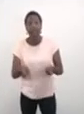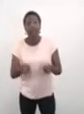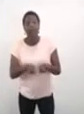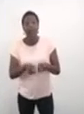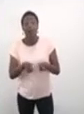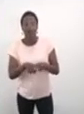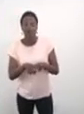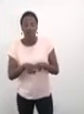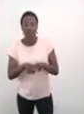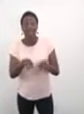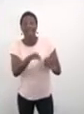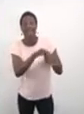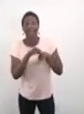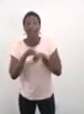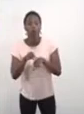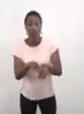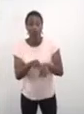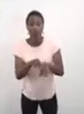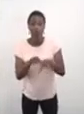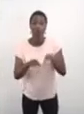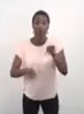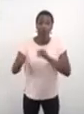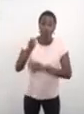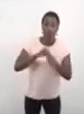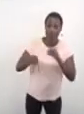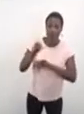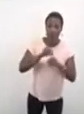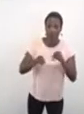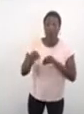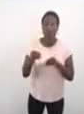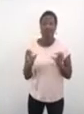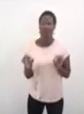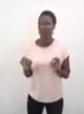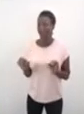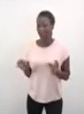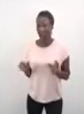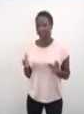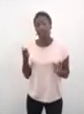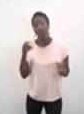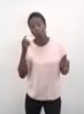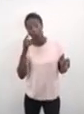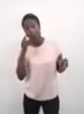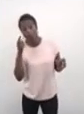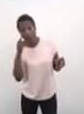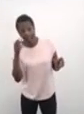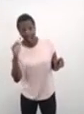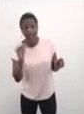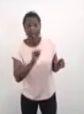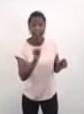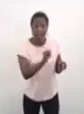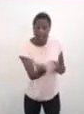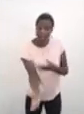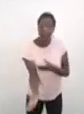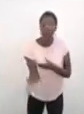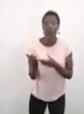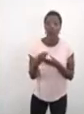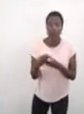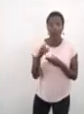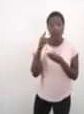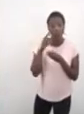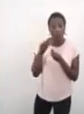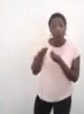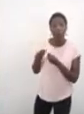Signons ensemble ce texte, nous verrons bien qui parmi nous est engagé auprès de nos concitoyens et de nos riverains sur